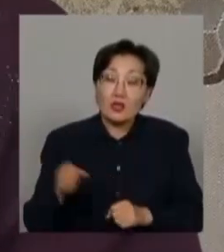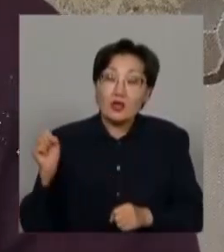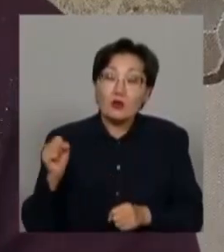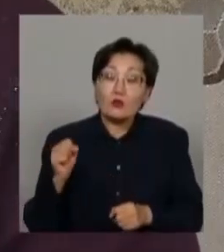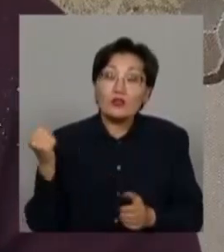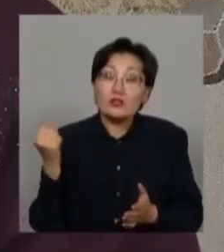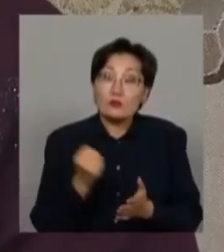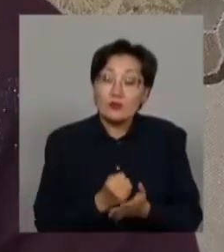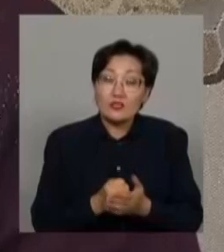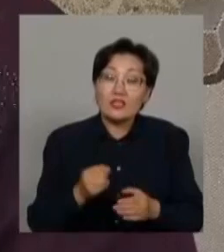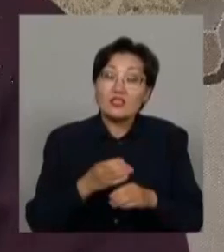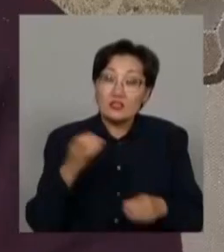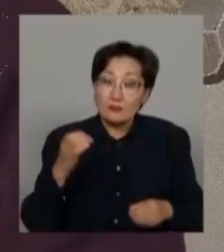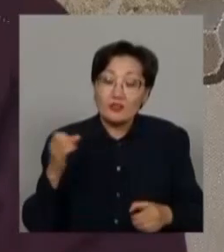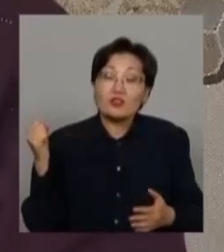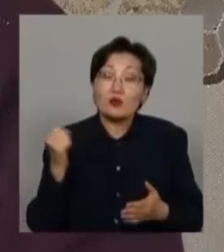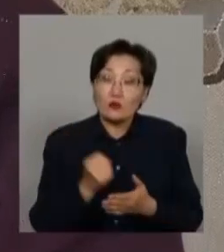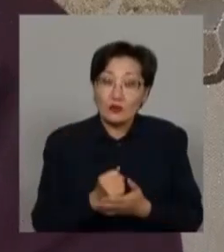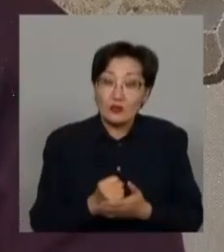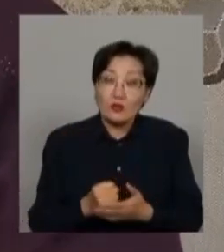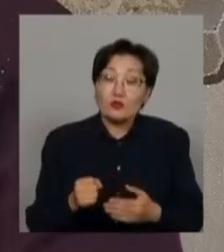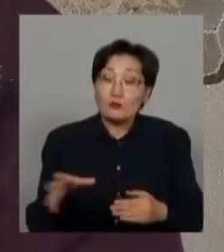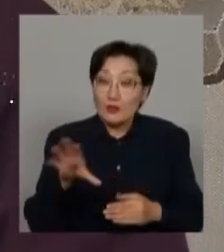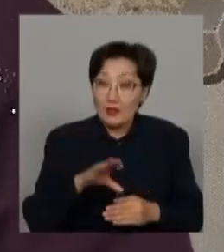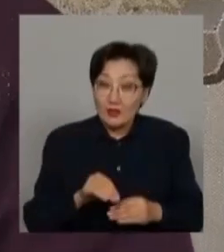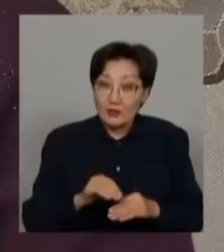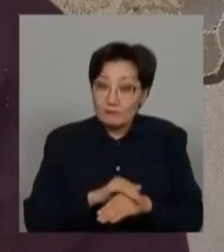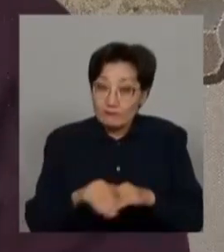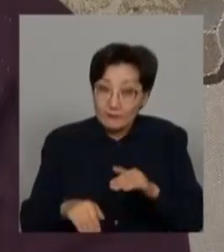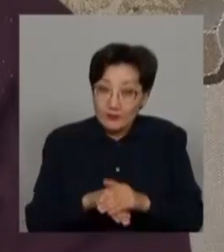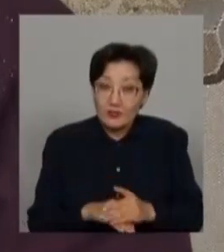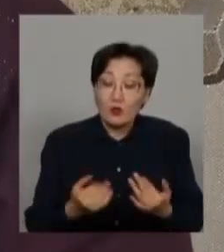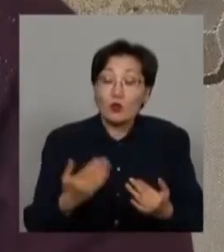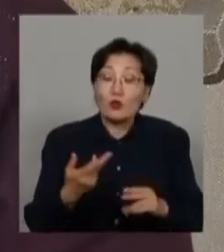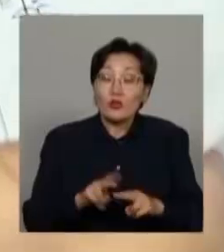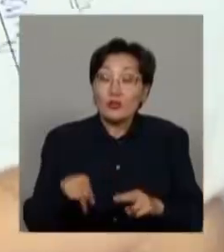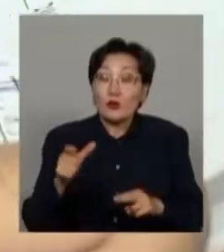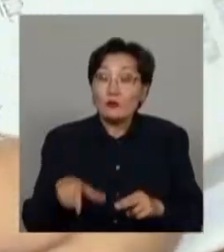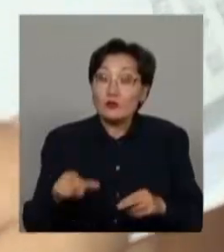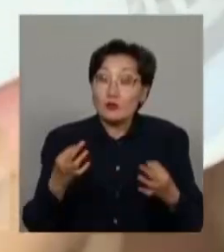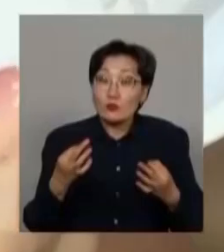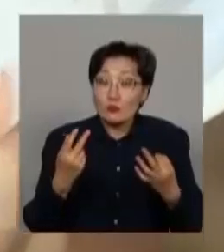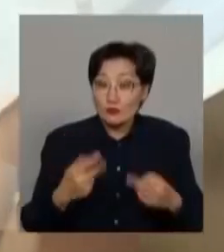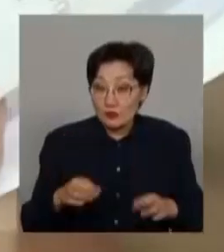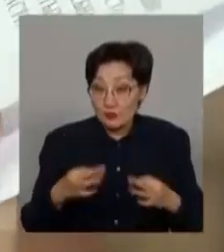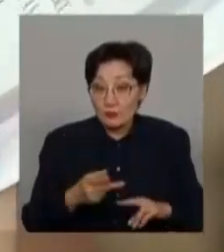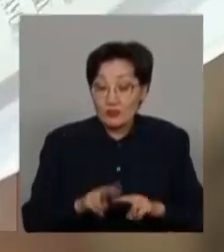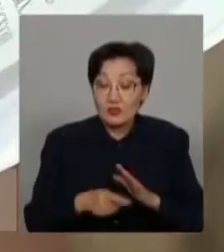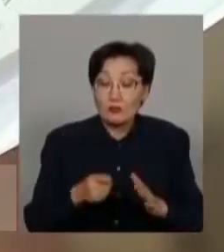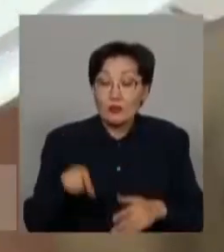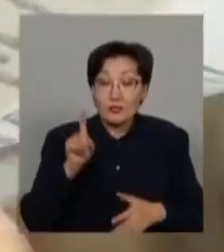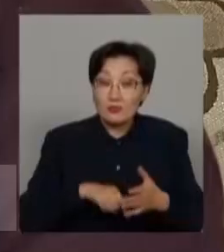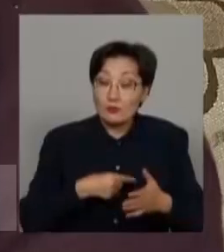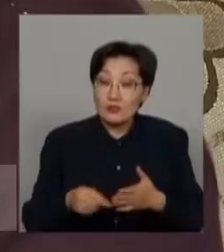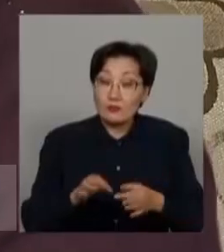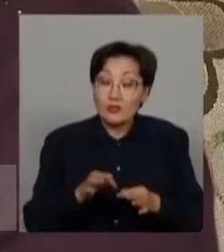тасында темірінде жоқ қылып жіберген, ол бала бостандықта жүр, және соны көрген төрт бала да бостандықта жүр. Аудандағы тергеушілерге сенбей